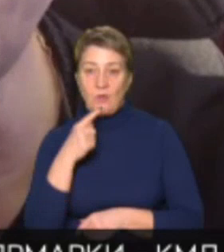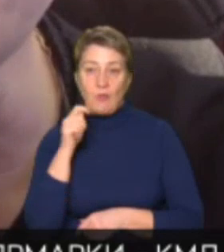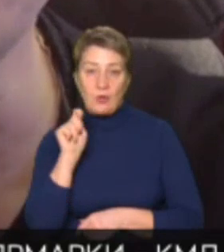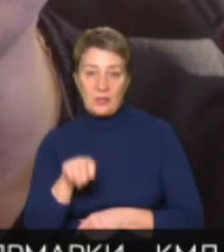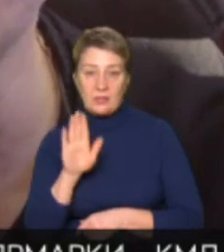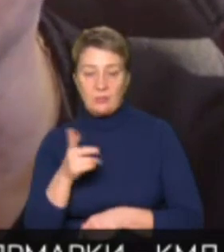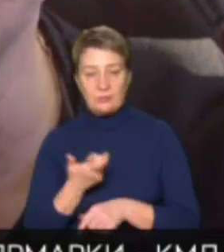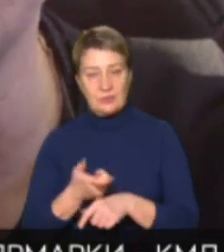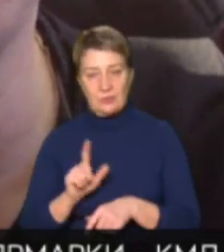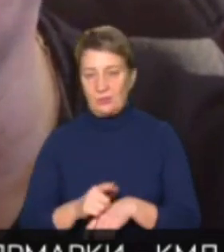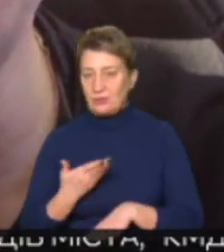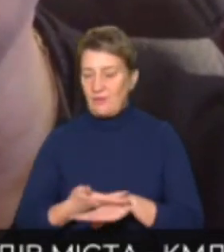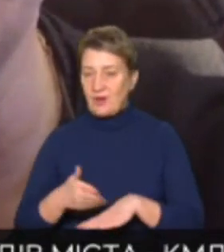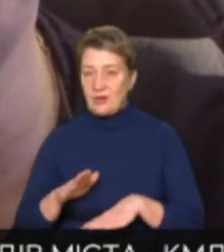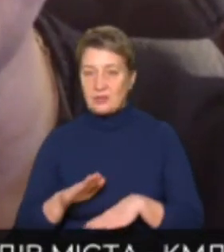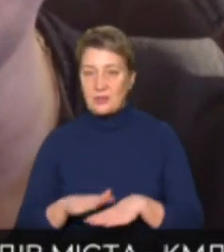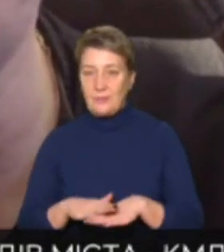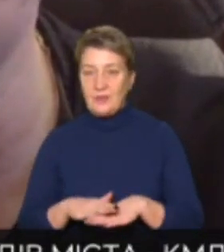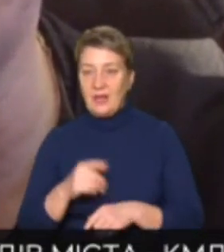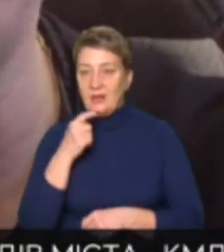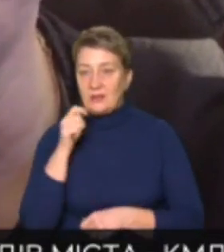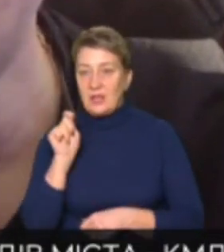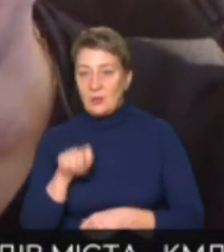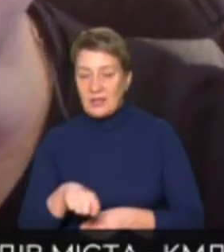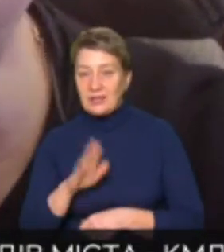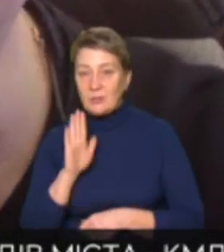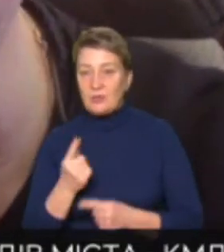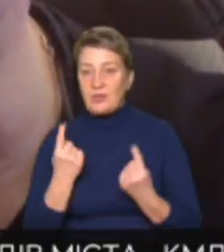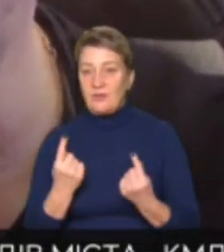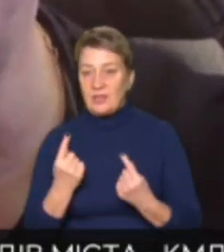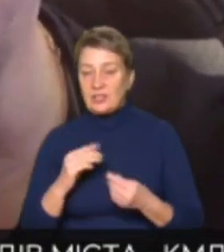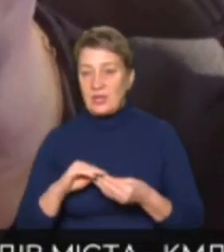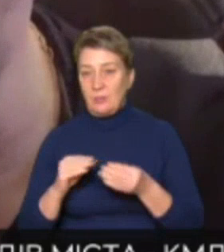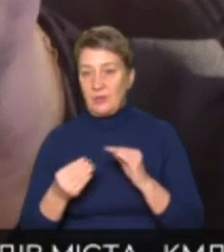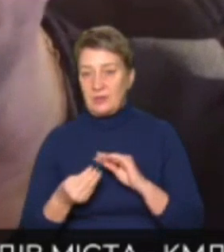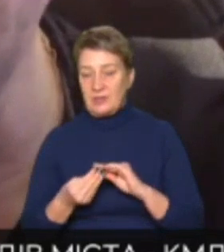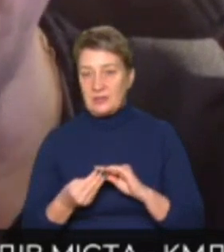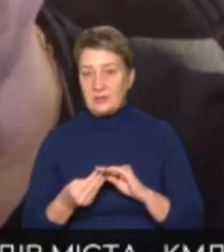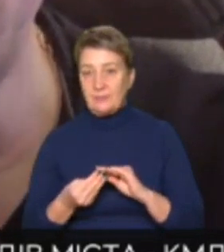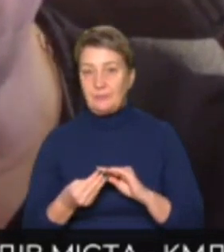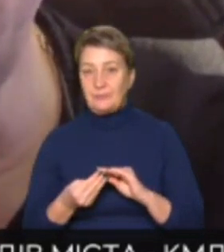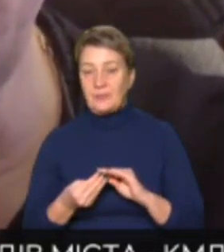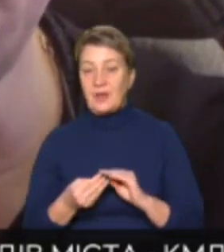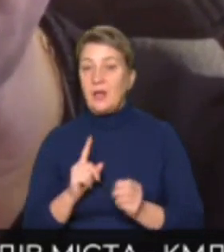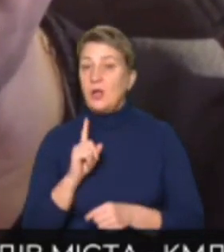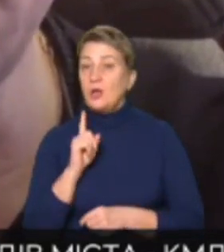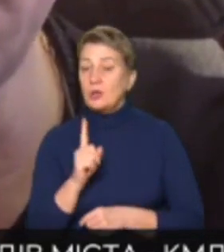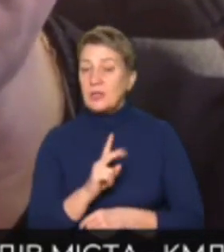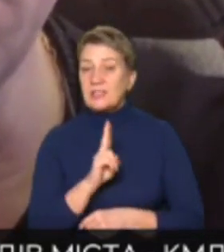дуже важко, скажу так. Для нас це буде величезна проблема. І, до речі, Кірбі в своєму брифінгу